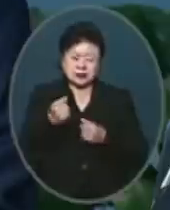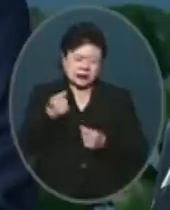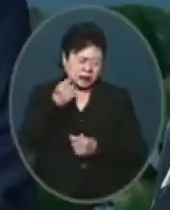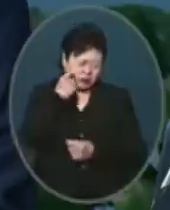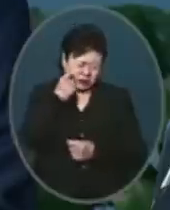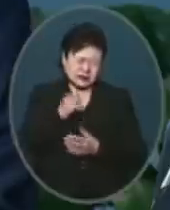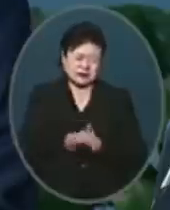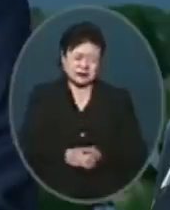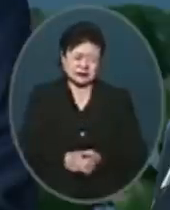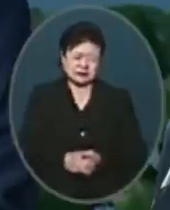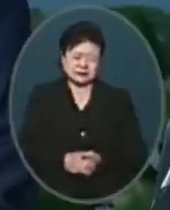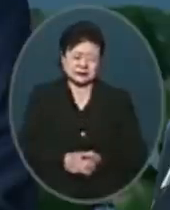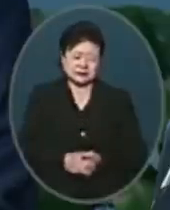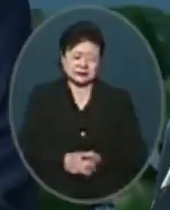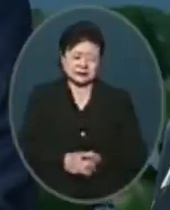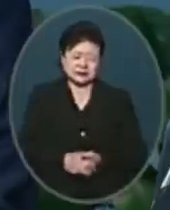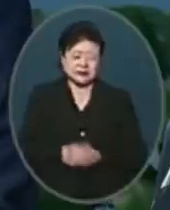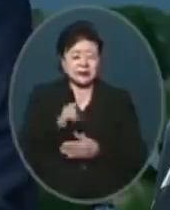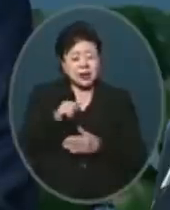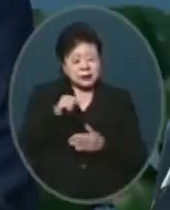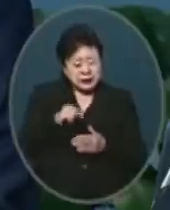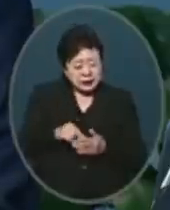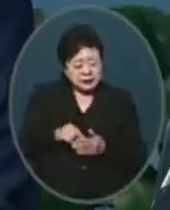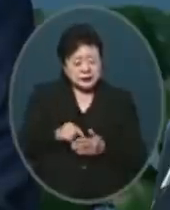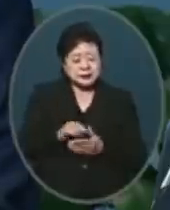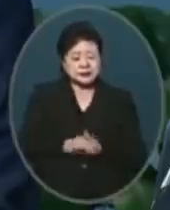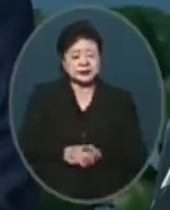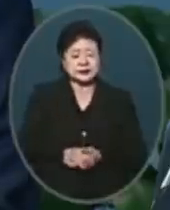건강하지 못합니다. 마음이